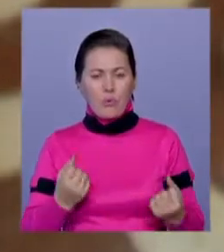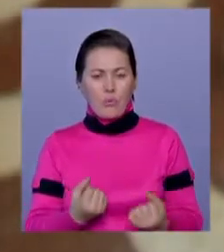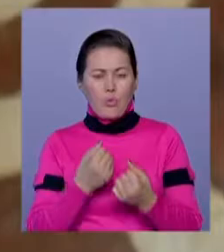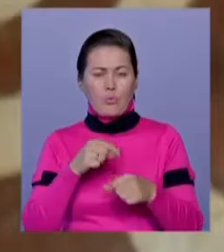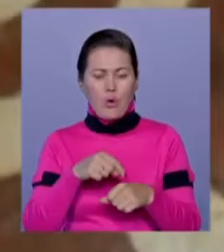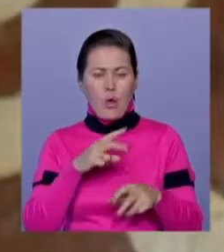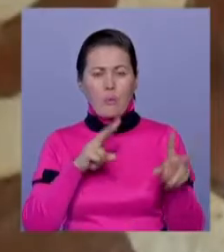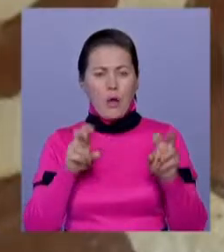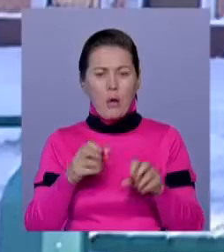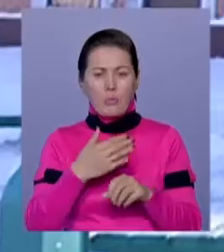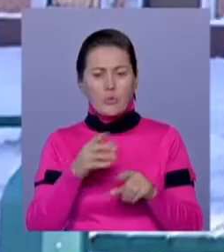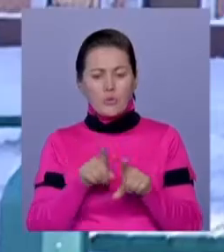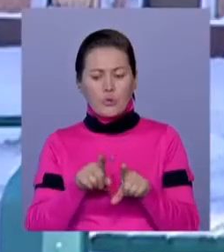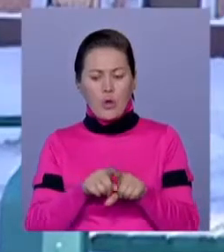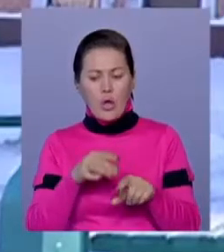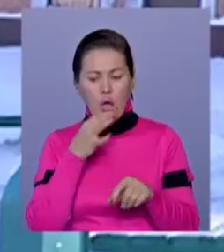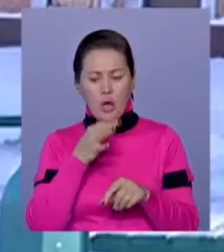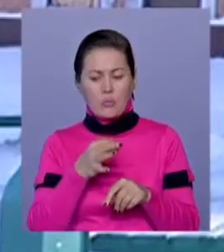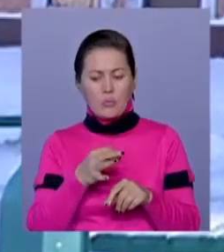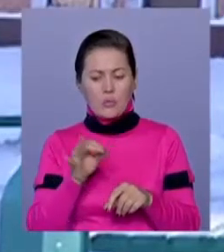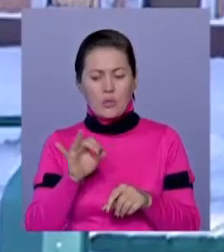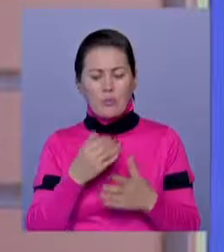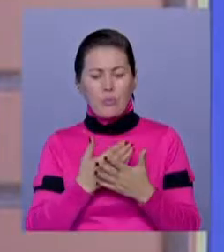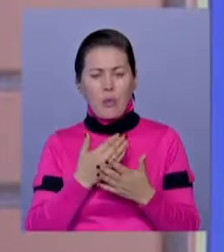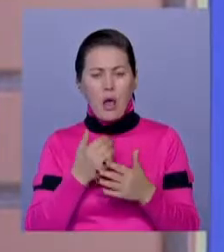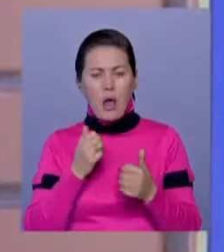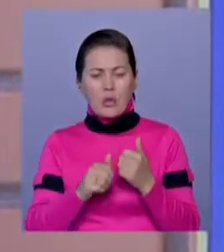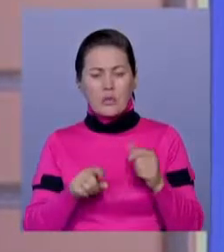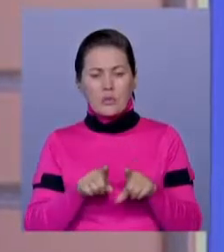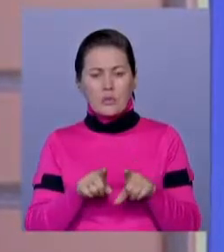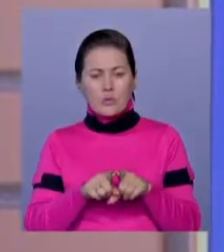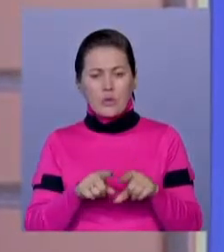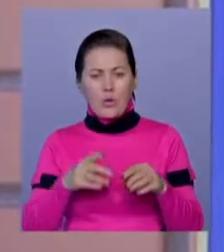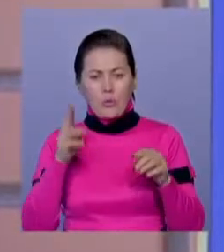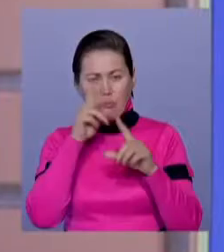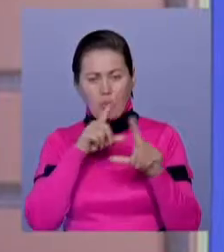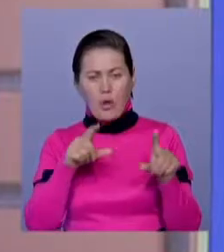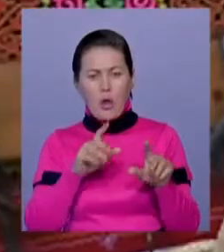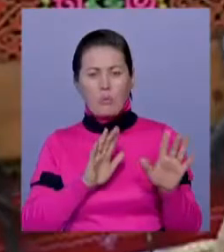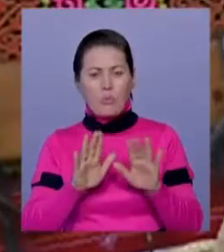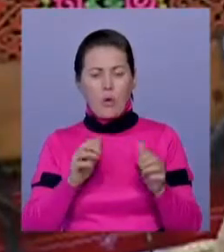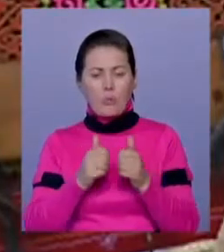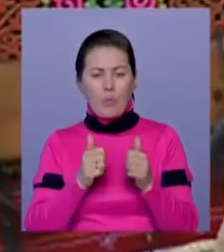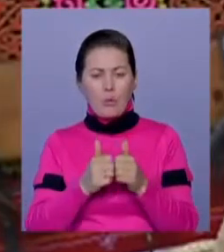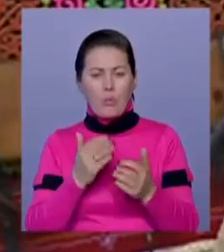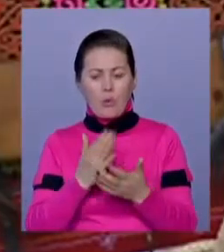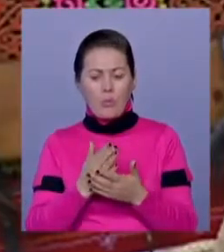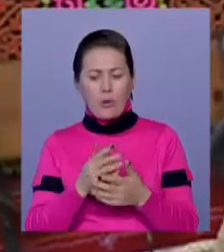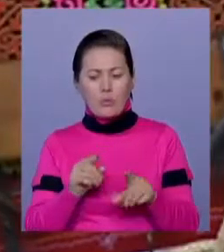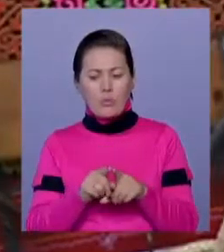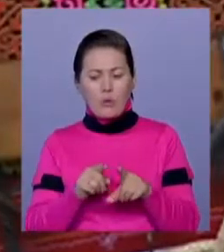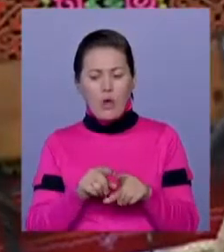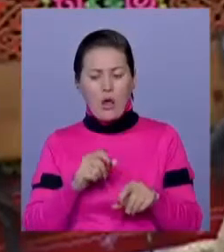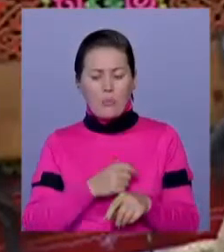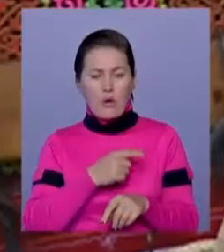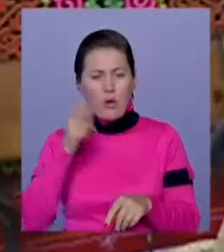Сол мақалада жаңағы айтылған нәрсе, мысалы, әр музейдің жанынан бір-бір мектеп ашылсын, жаңағы